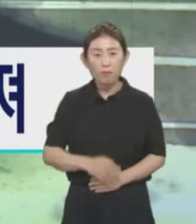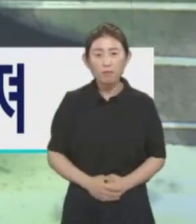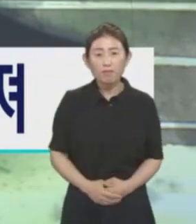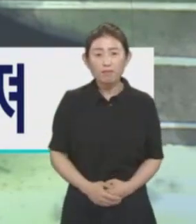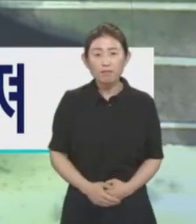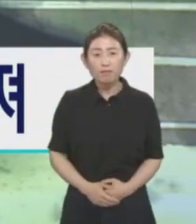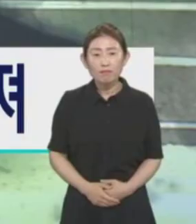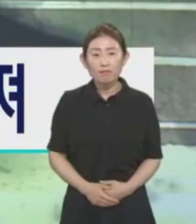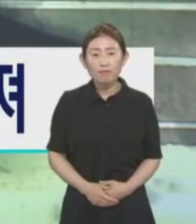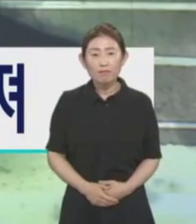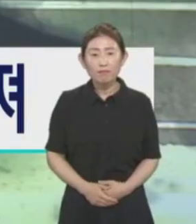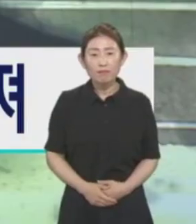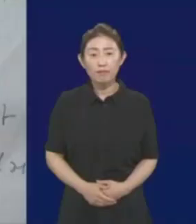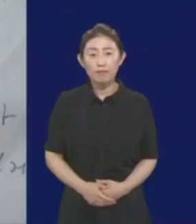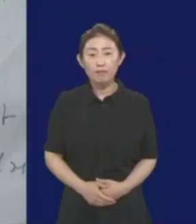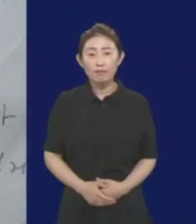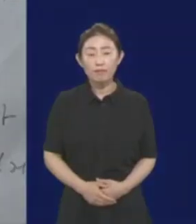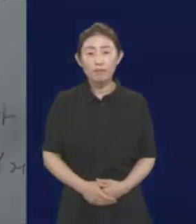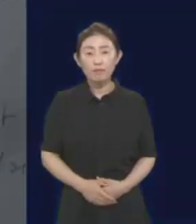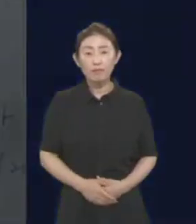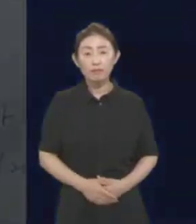기자입니다.